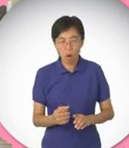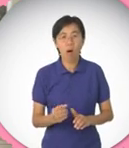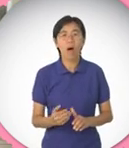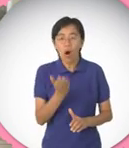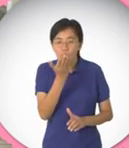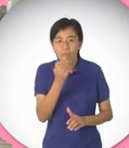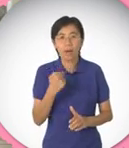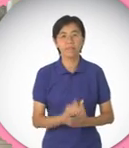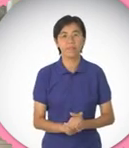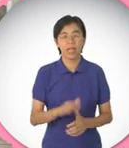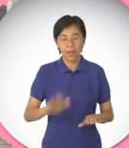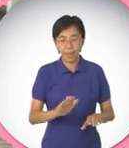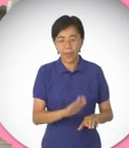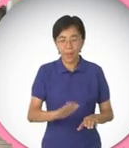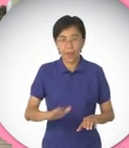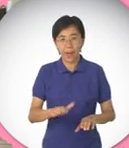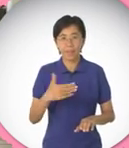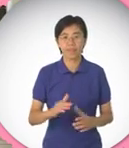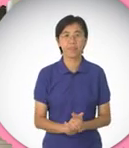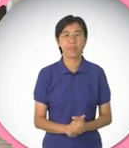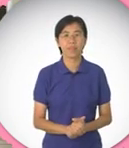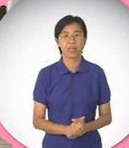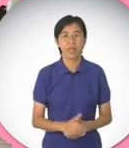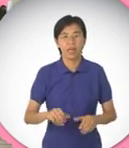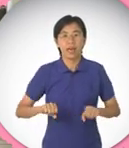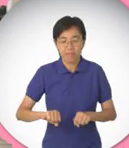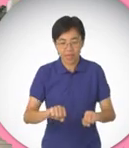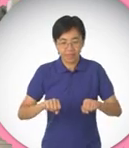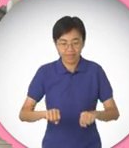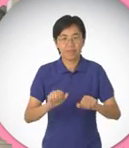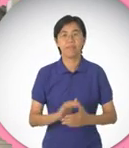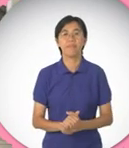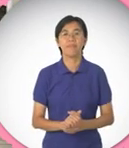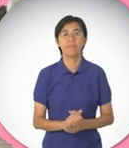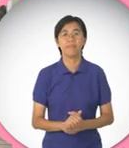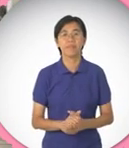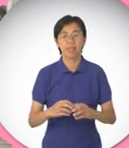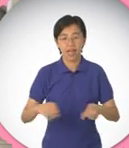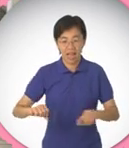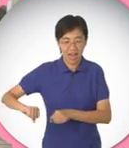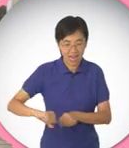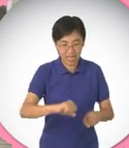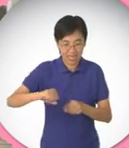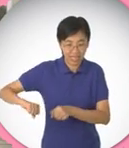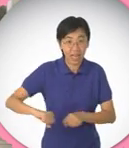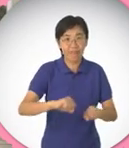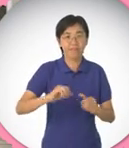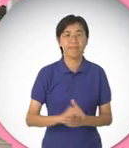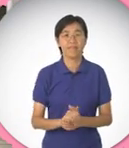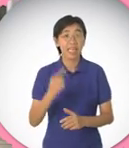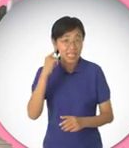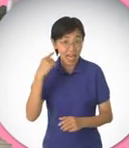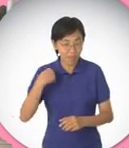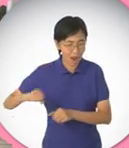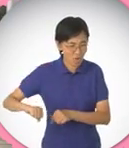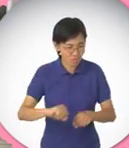ญ่ๆที่มันเกิดคราวนี้เราก็จะเอาที่คลึงแป้งเนี่ยช่วยรีดนะคะรีดฟองอากาศออกได้ยินเสียงใช่ไหม ครับ